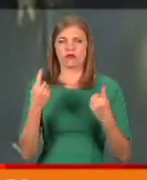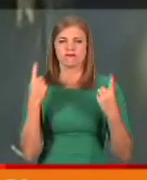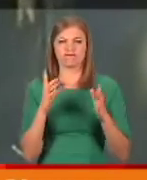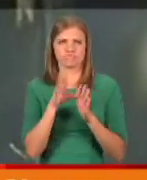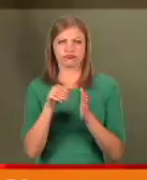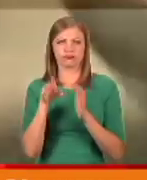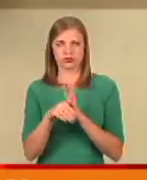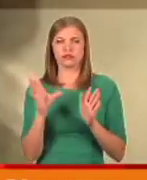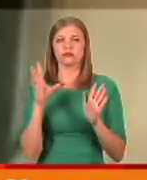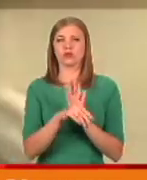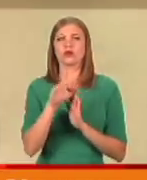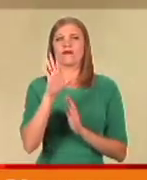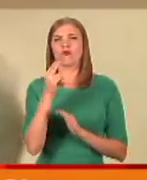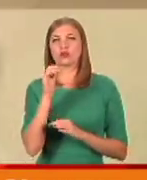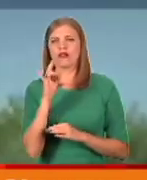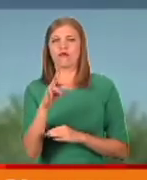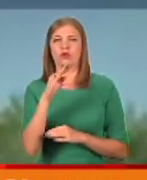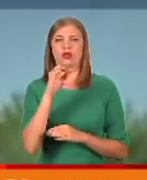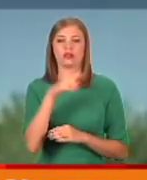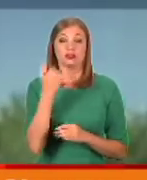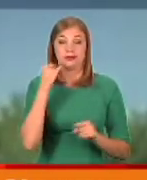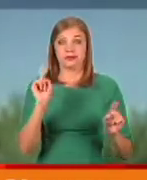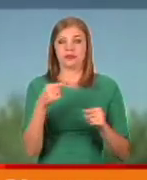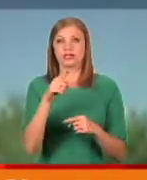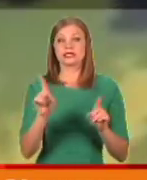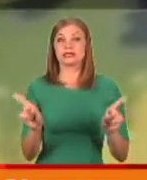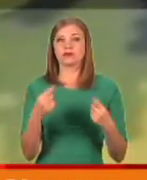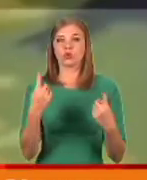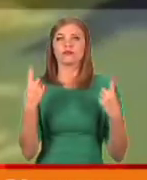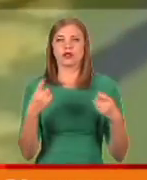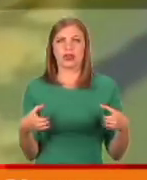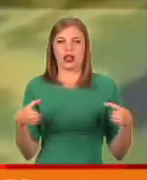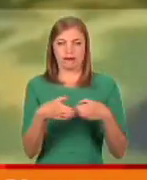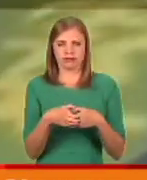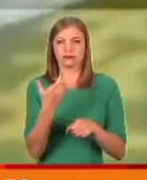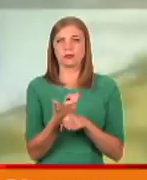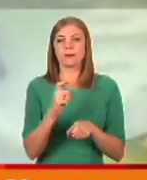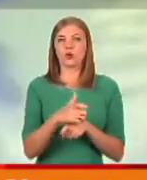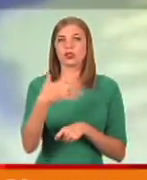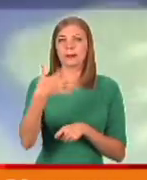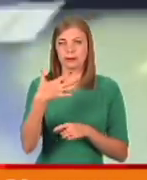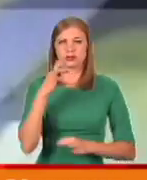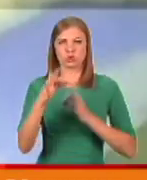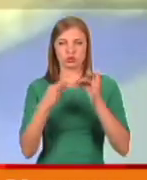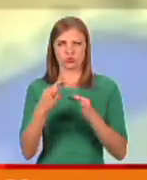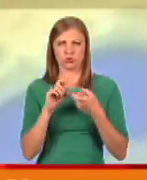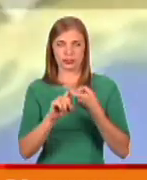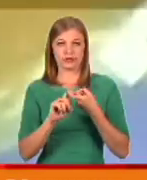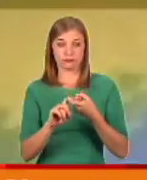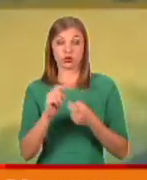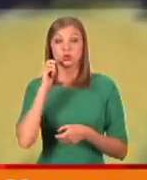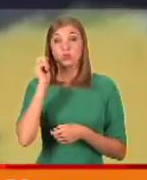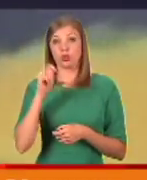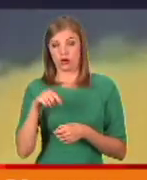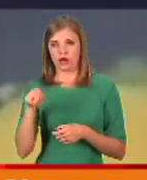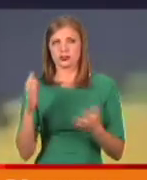серед яких Hyundai, Vodafone, Alcatel. Вони створюють на орбіті велике угруповання, понад 50 супутників зв'язку.